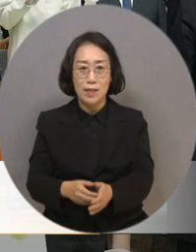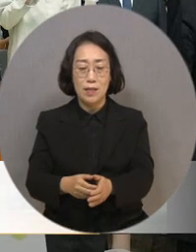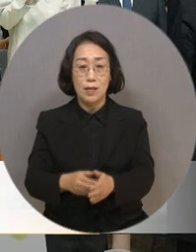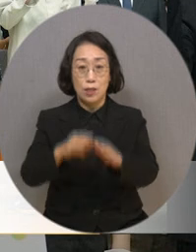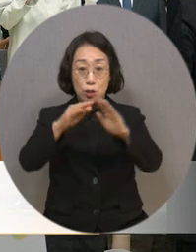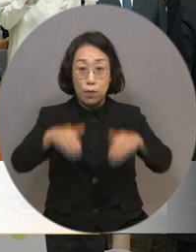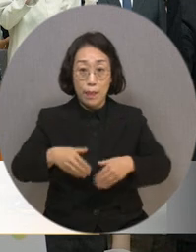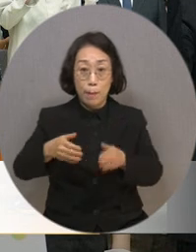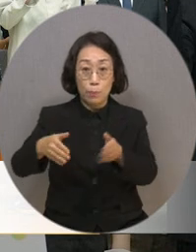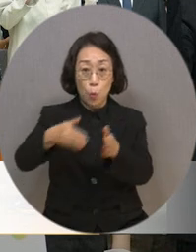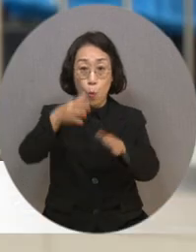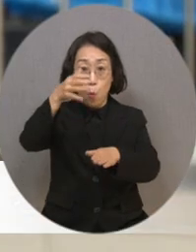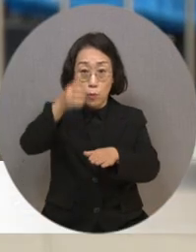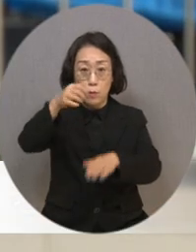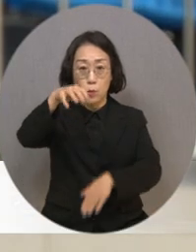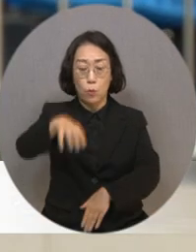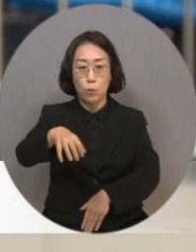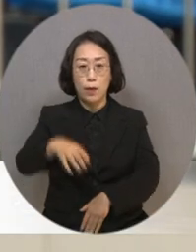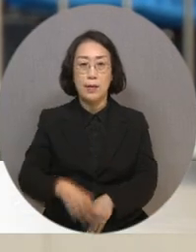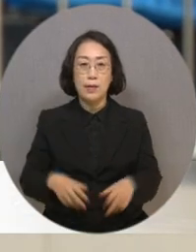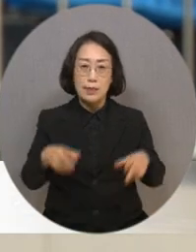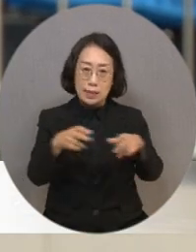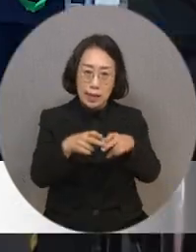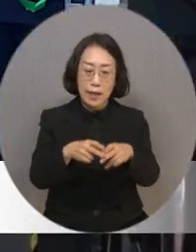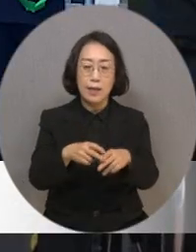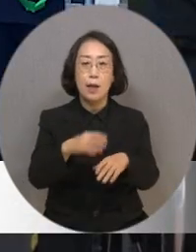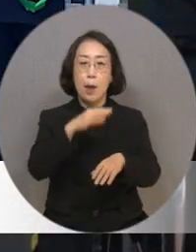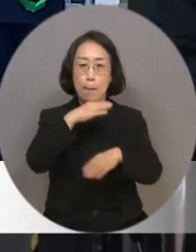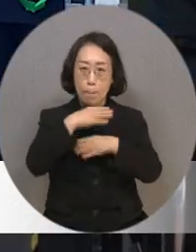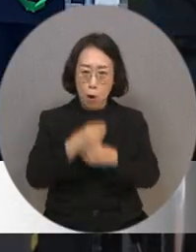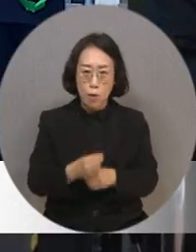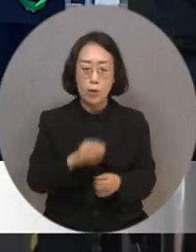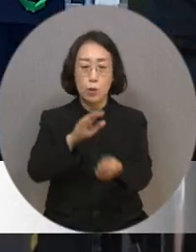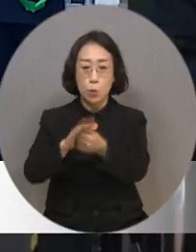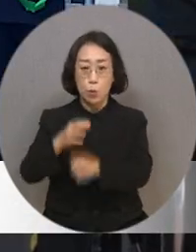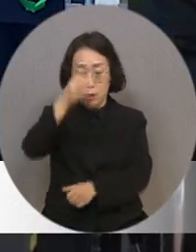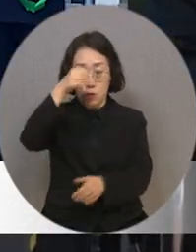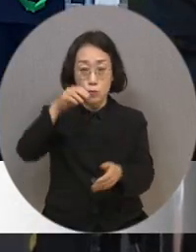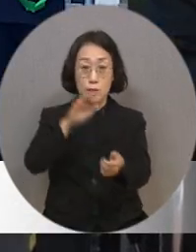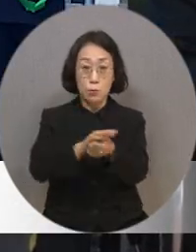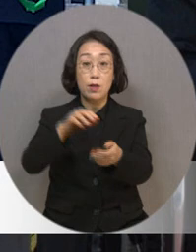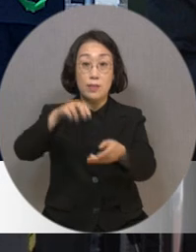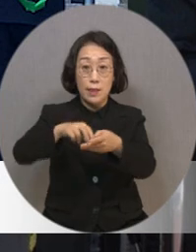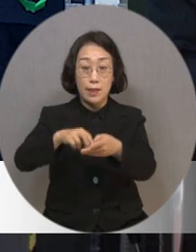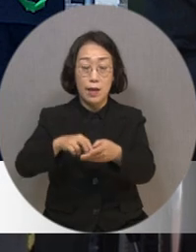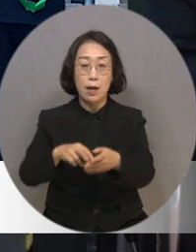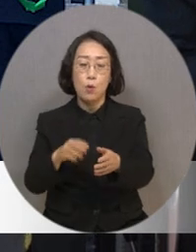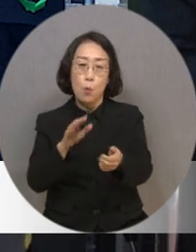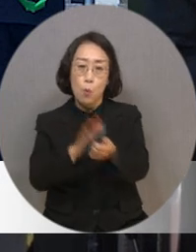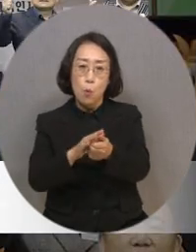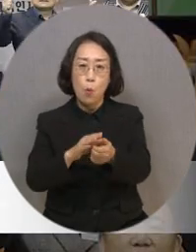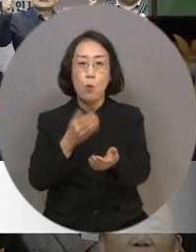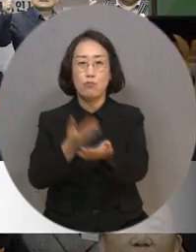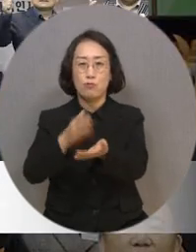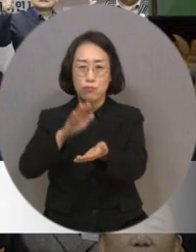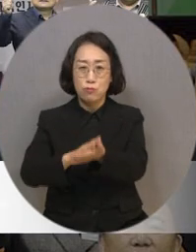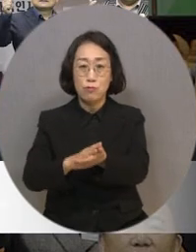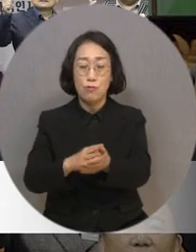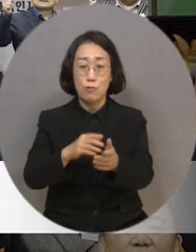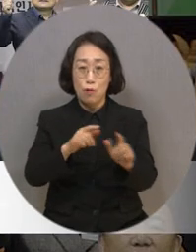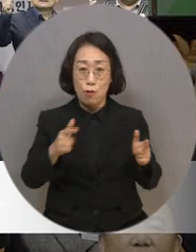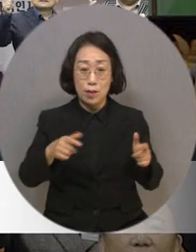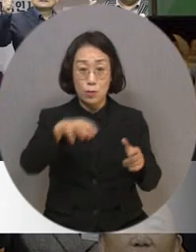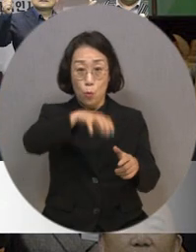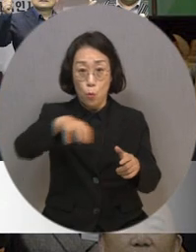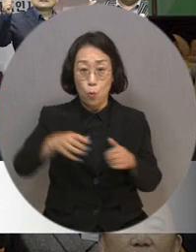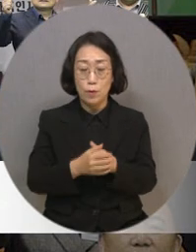일자리 박람회 개최, 장애인 편의 증진, 기술지원센터 및 장애인 보조기구 수리센터 운영, 장애인 동거